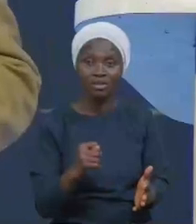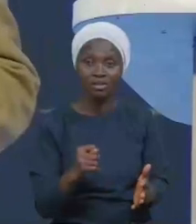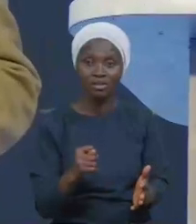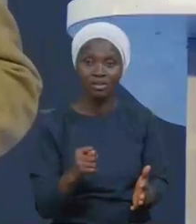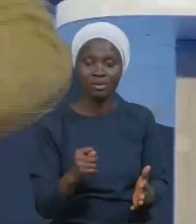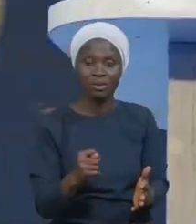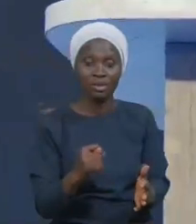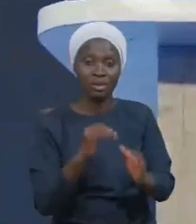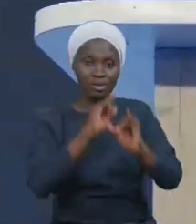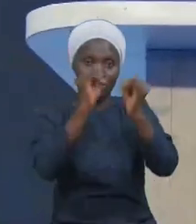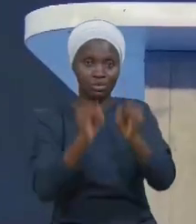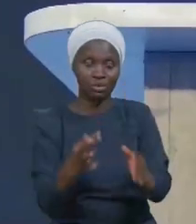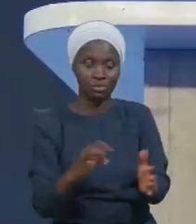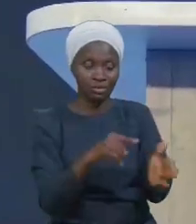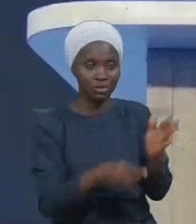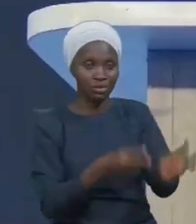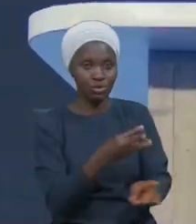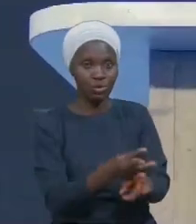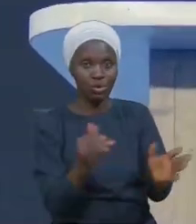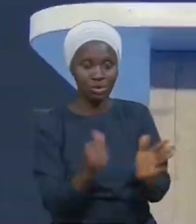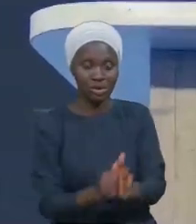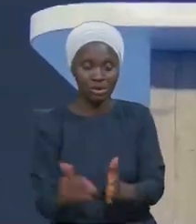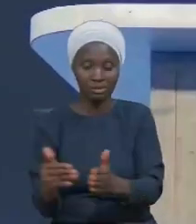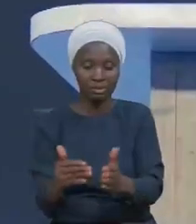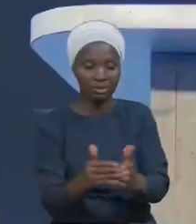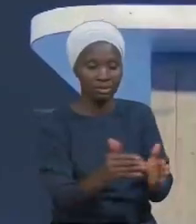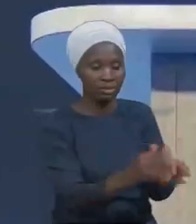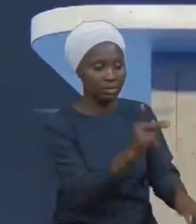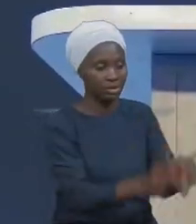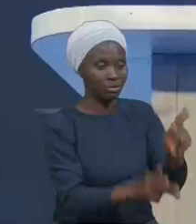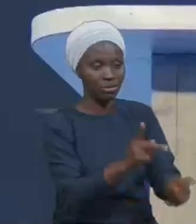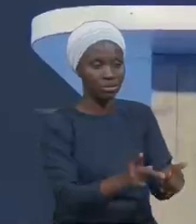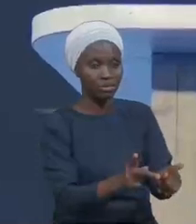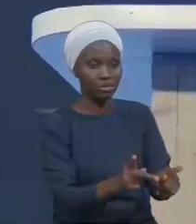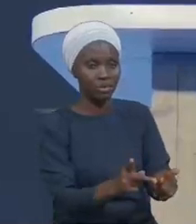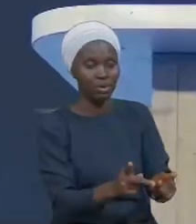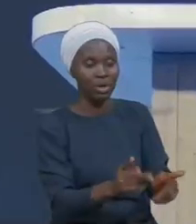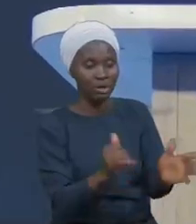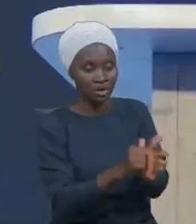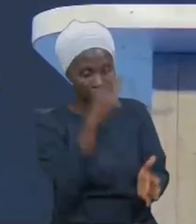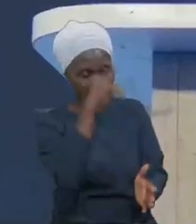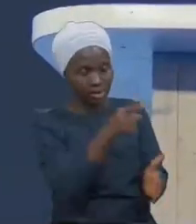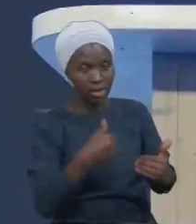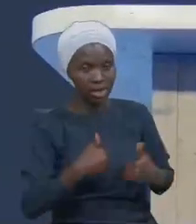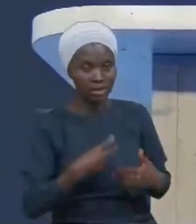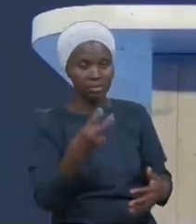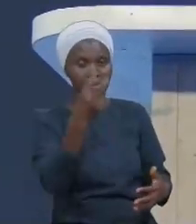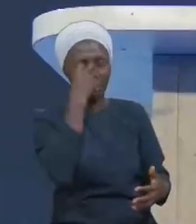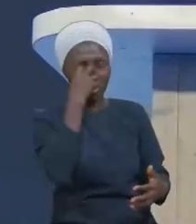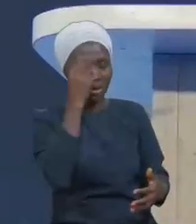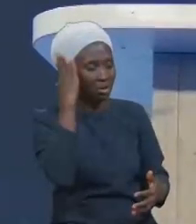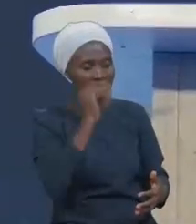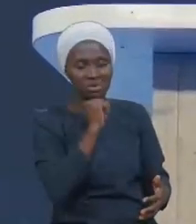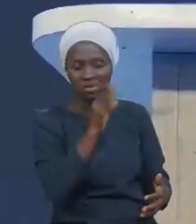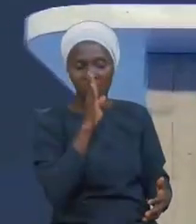monde, qu'il dirige ceux-là qu'il a aveuglés, ne sera plus mon directeur.